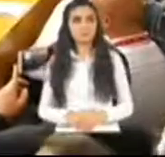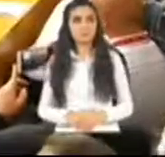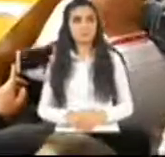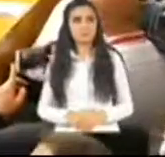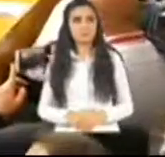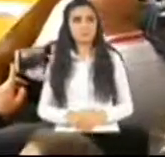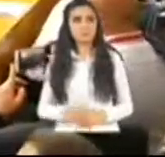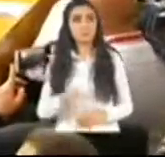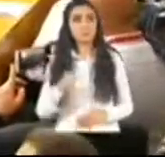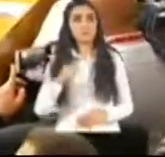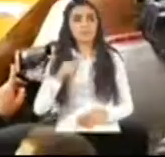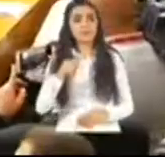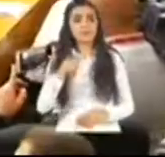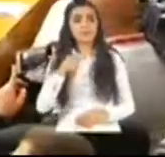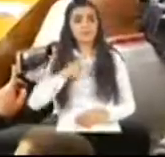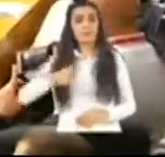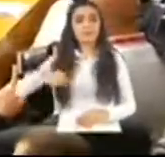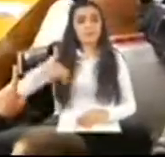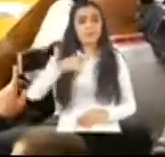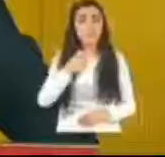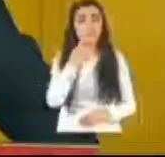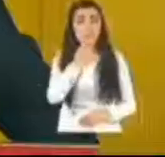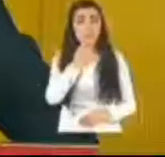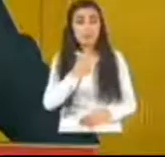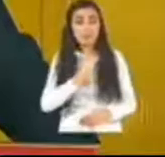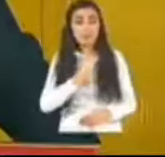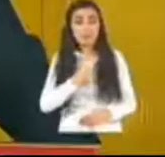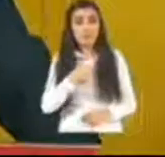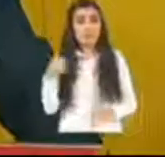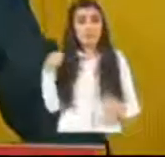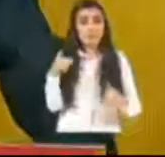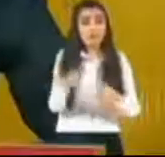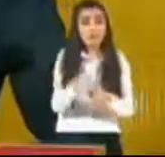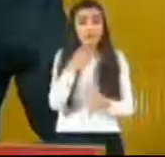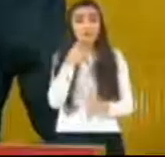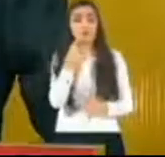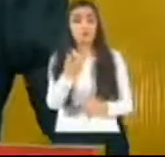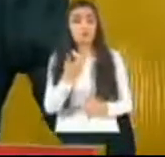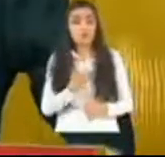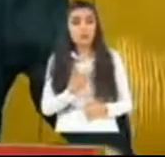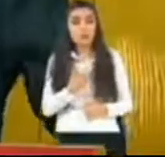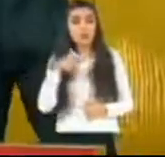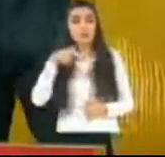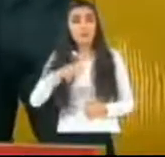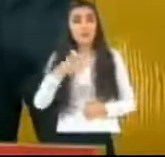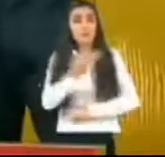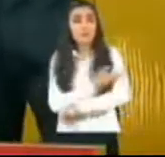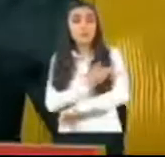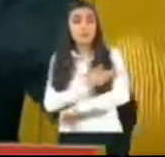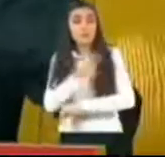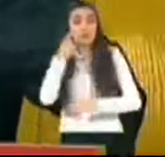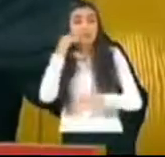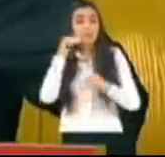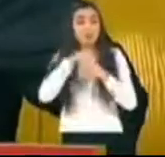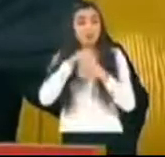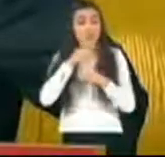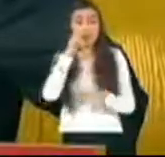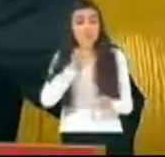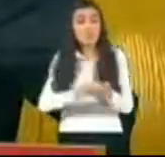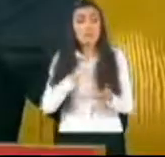Bu nedenle diyorum ki, tekrar diyorum ki, bu ülke için yeminimiz